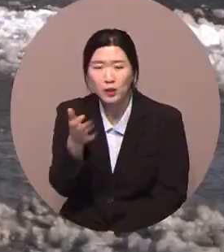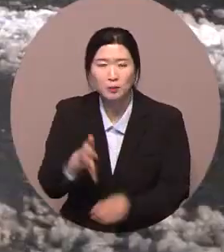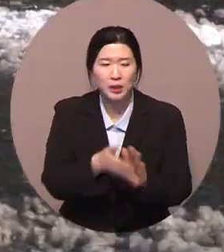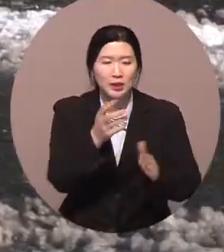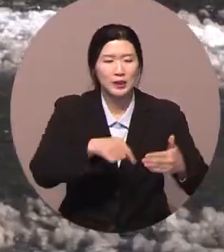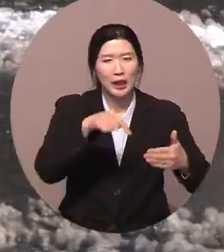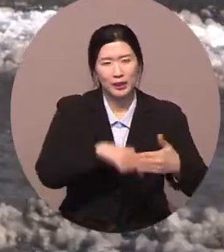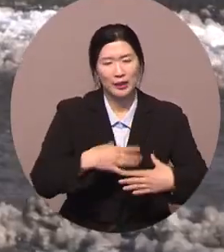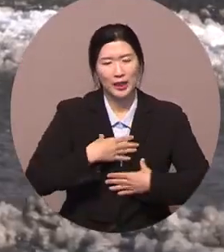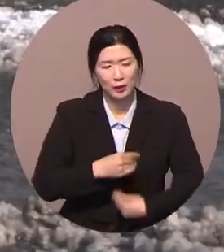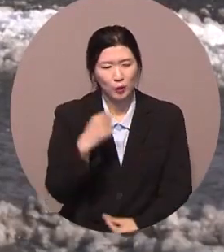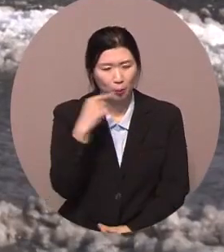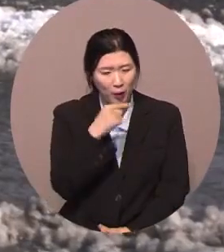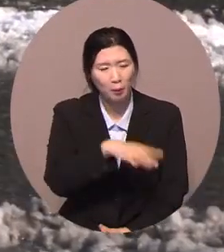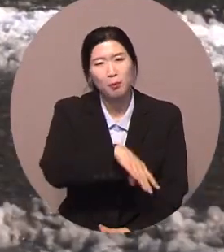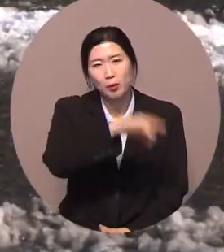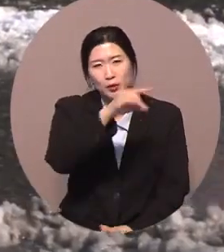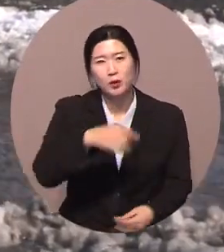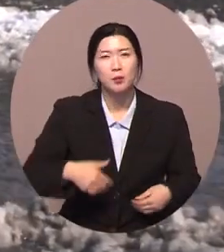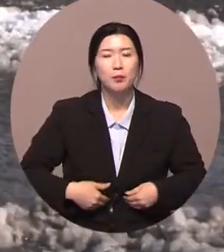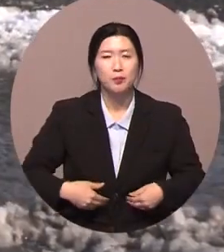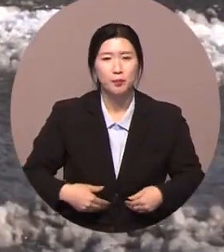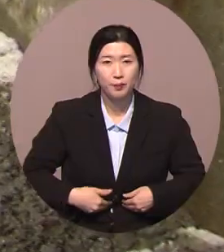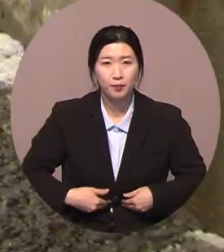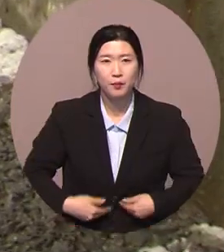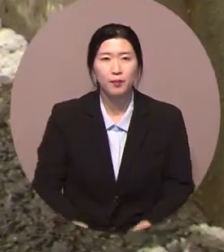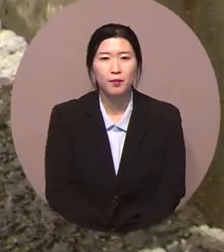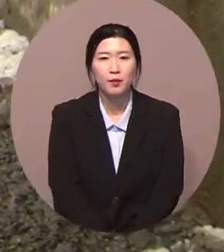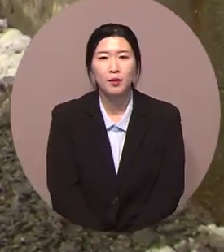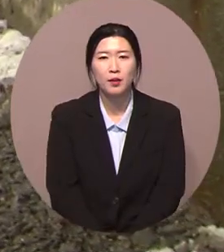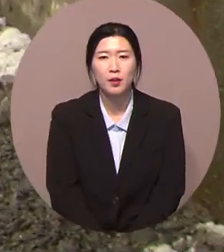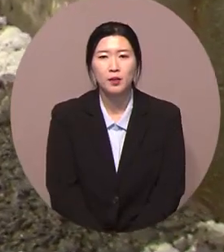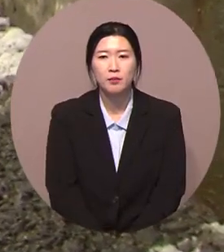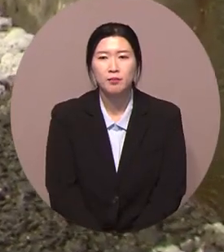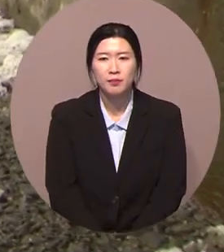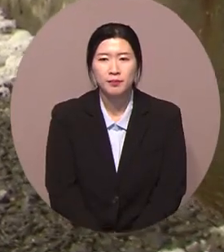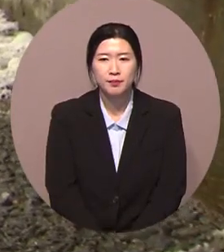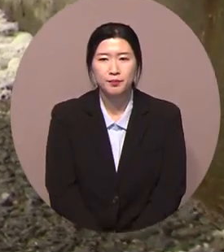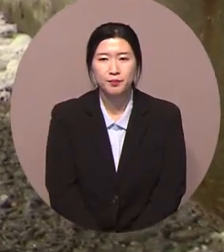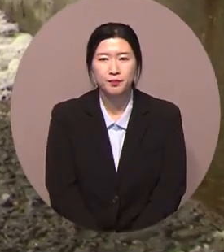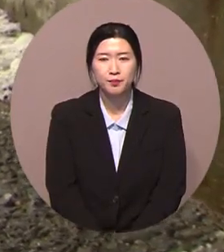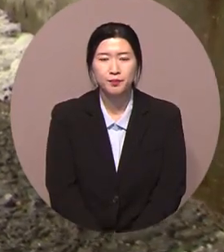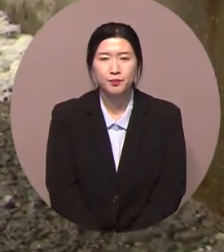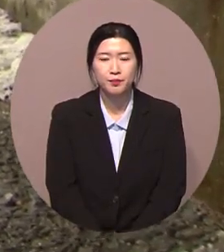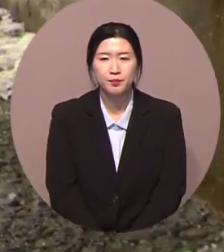세종시가 소홀히 한 것은 아닌지 의문입니다. MBC 뉴스 박선진입니다.